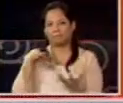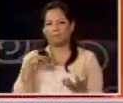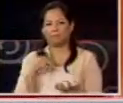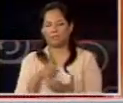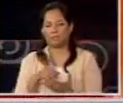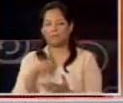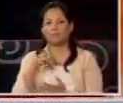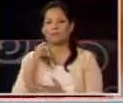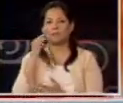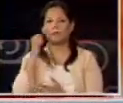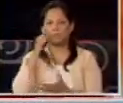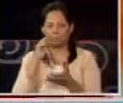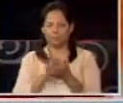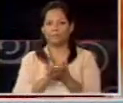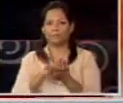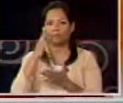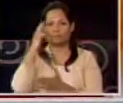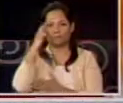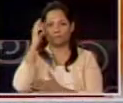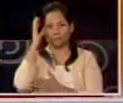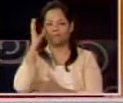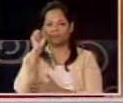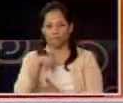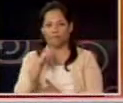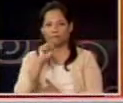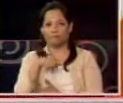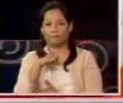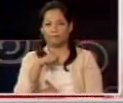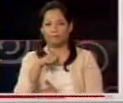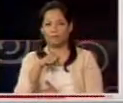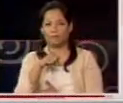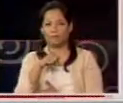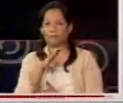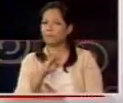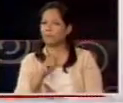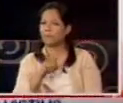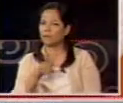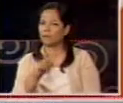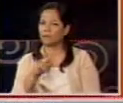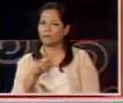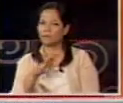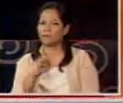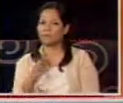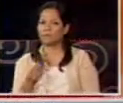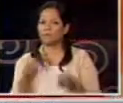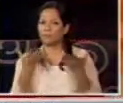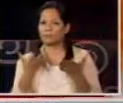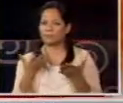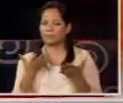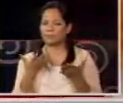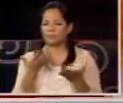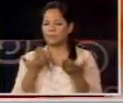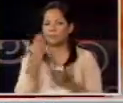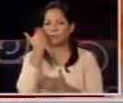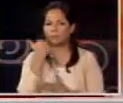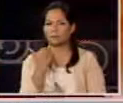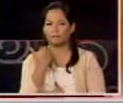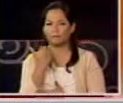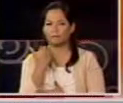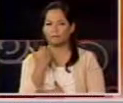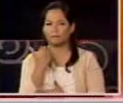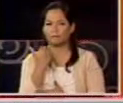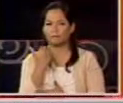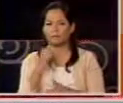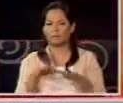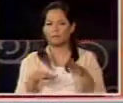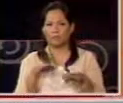Corona, yes. Siguro mga ganun din yung balanse po noon. Or ilan? Or maybe less. Kasi kailangan mo niyan